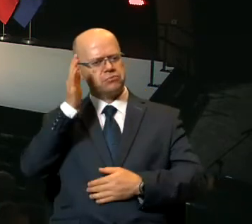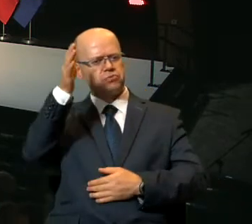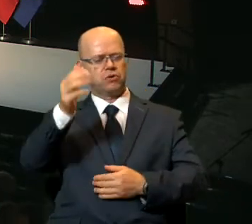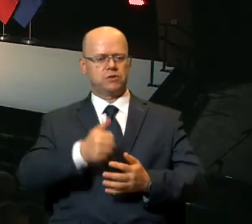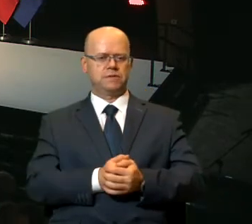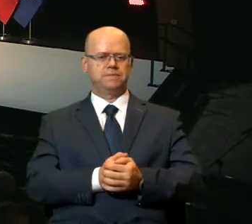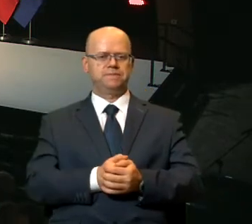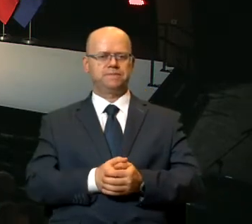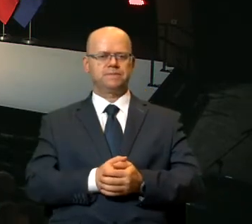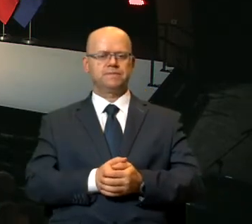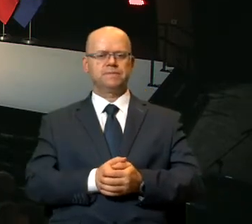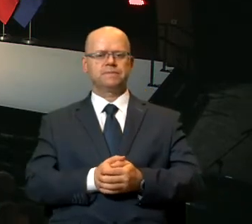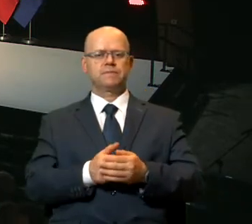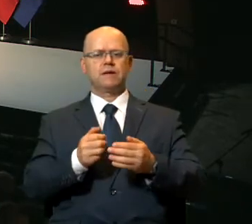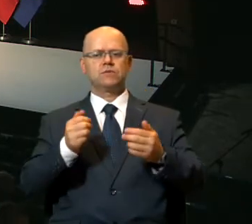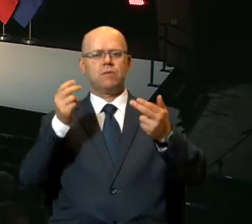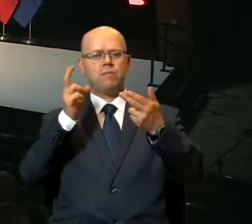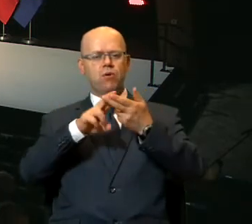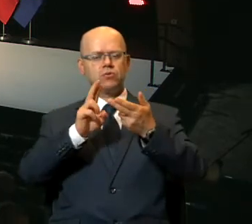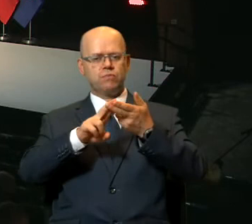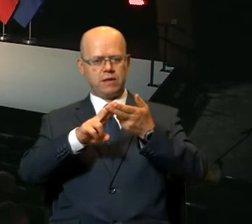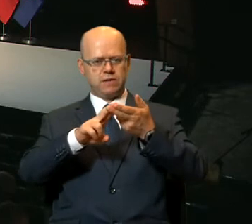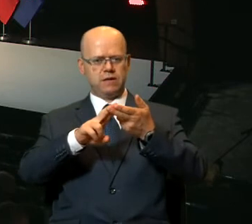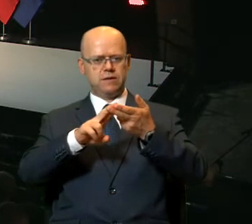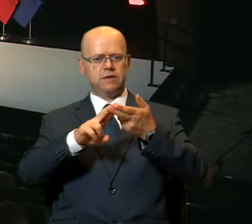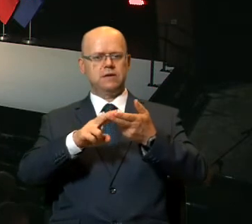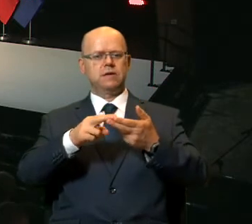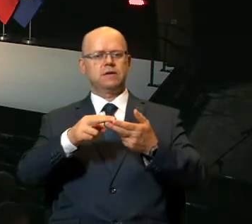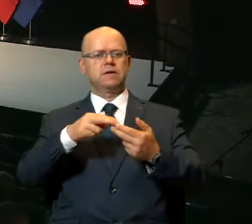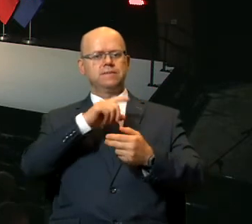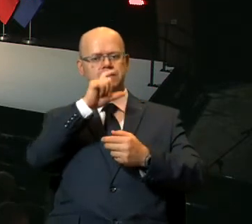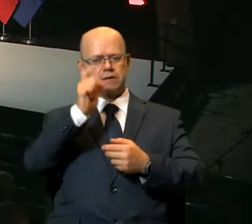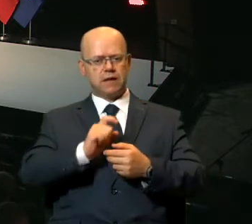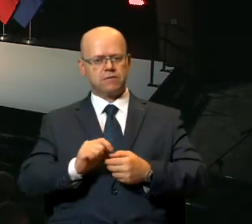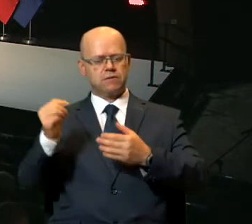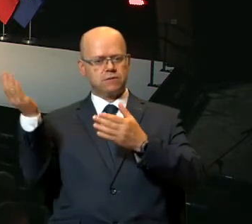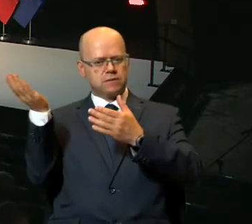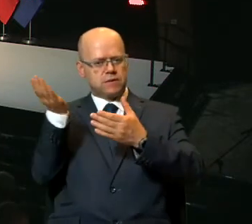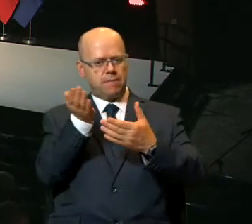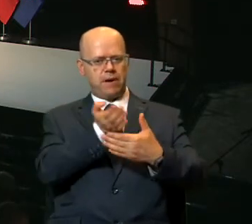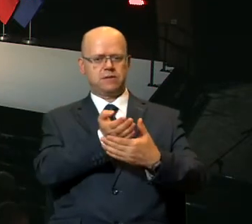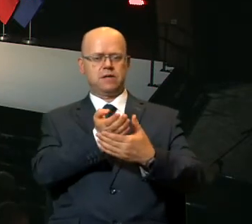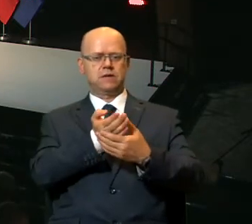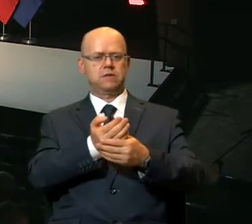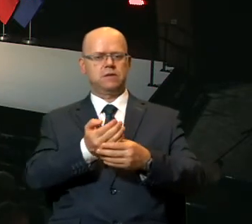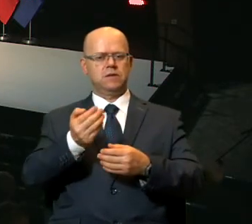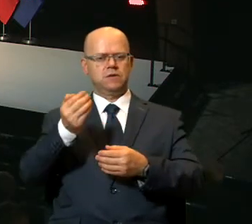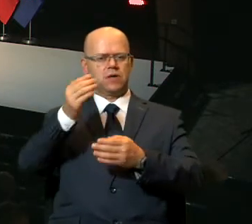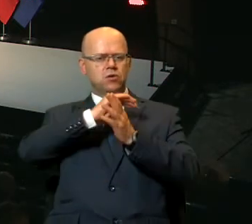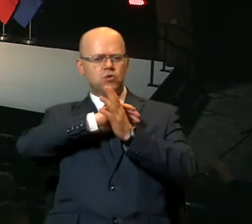nazwał, Porozumienia Gdańskiego, zapraszać wybitnych myślicieli,